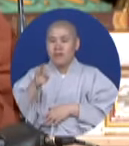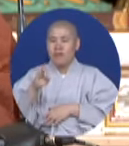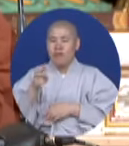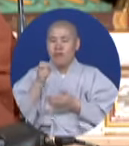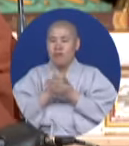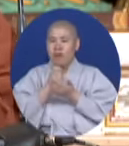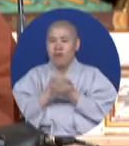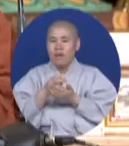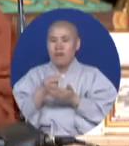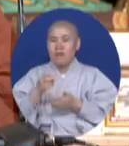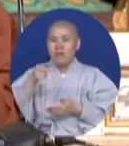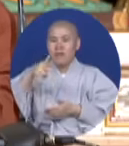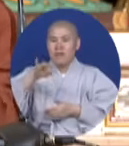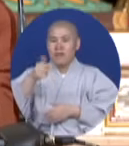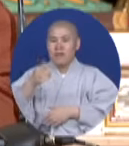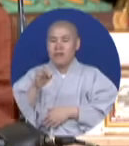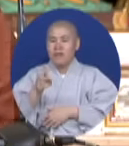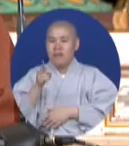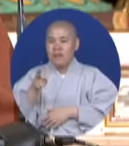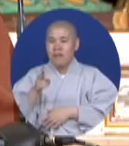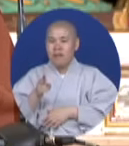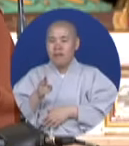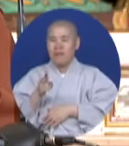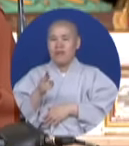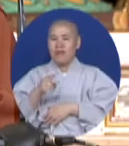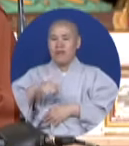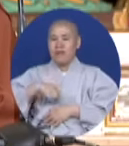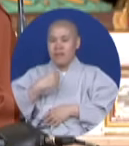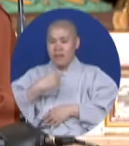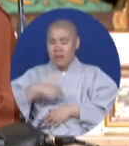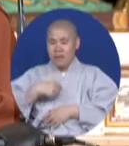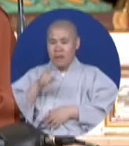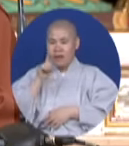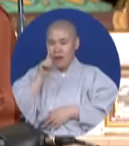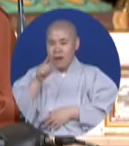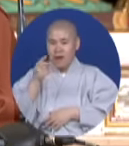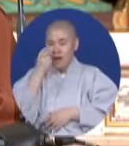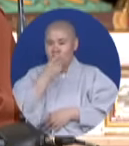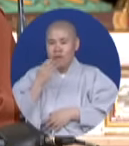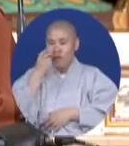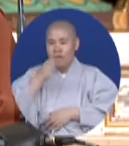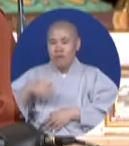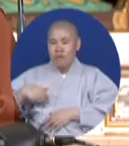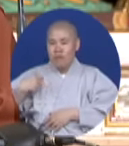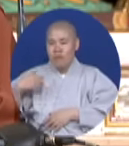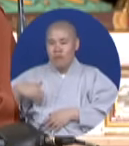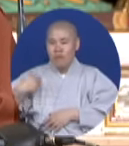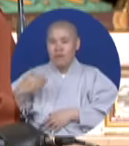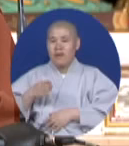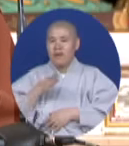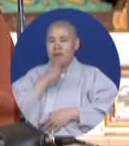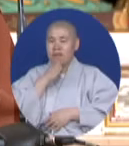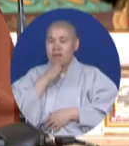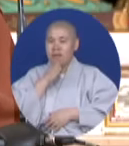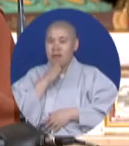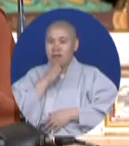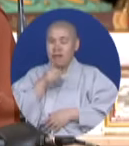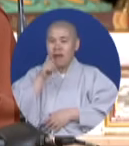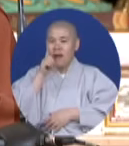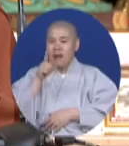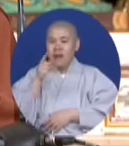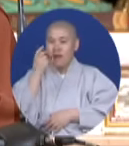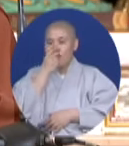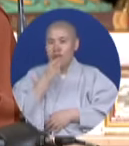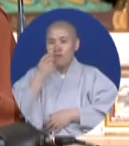이 진여 우리 근본 우리 자신이 하나인 줄을 몰라요. 여실하게 아주 실답게 하나인 줄을 모르기